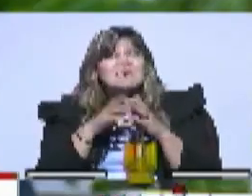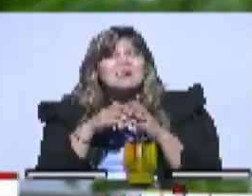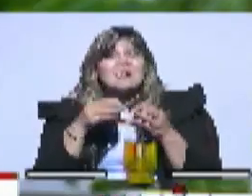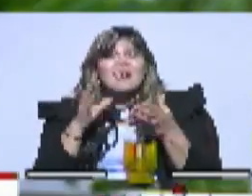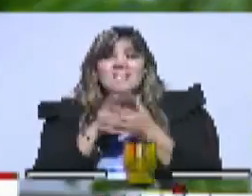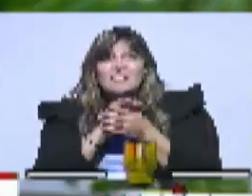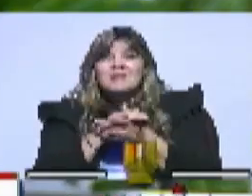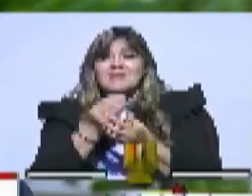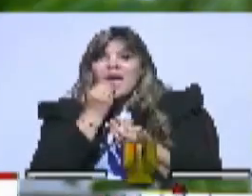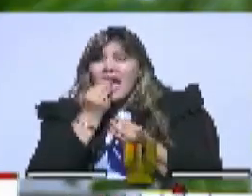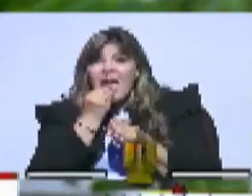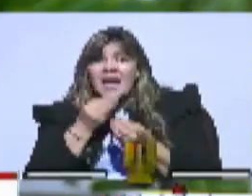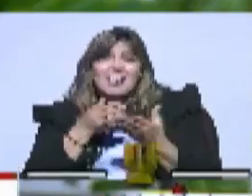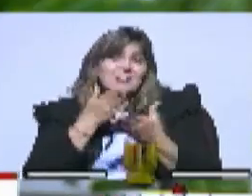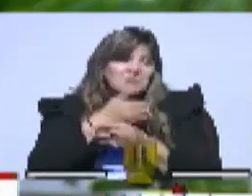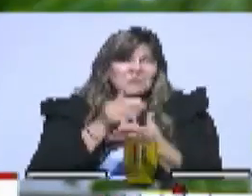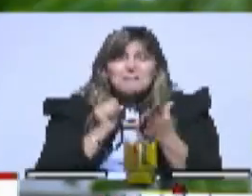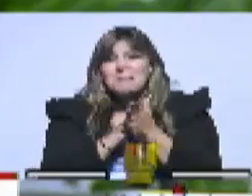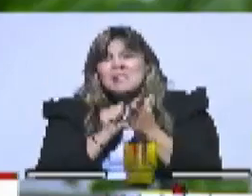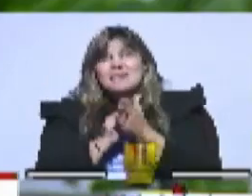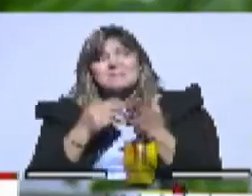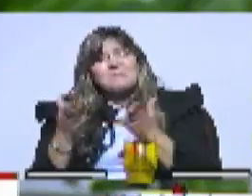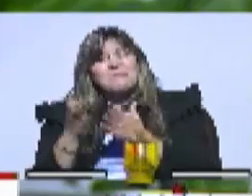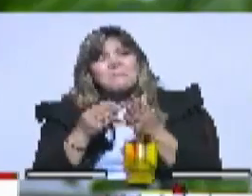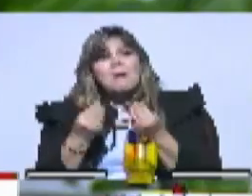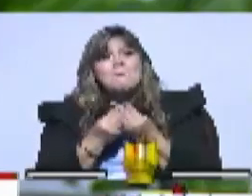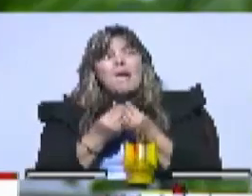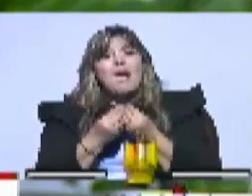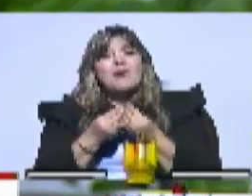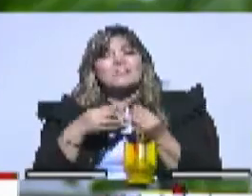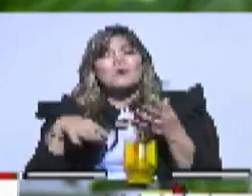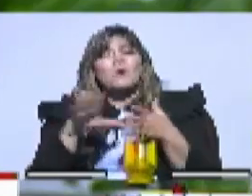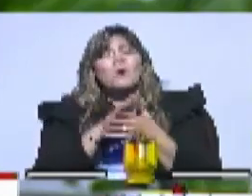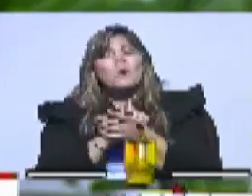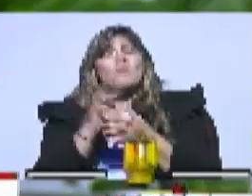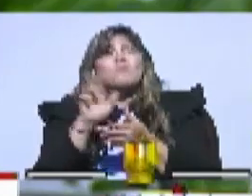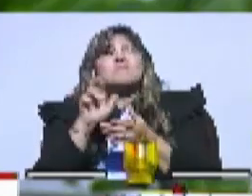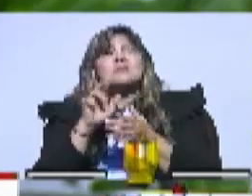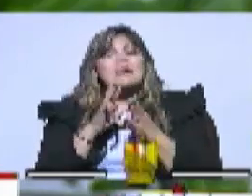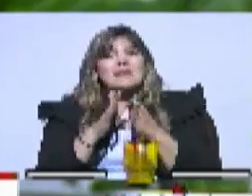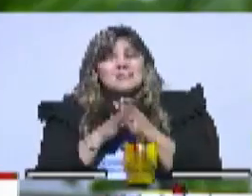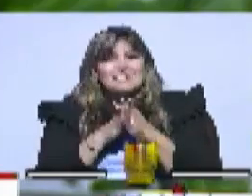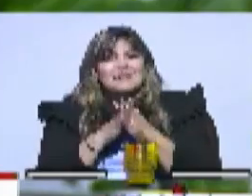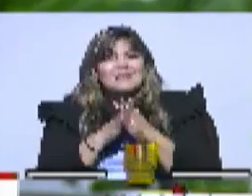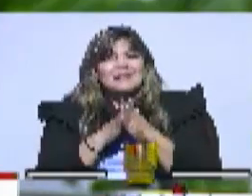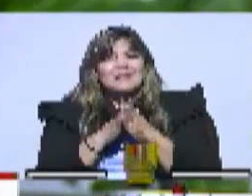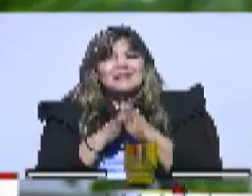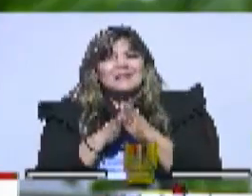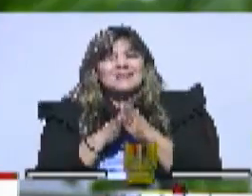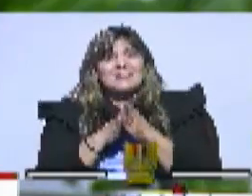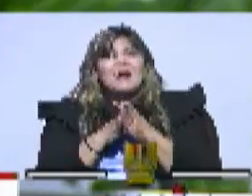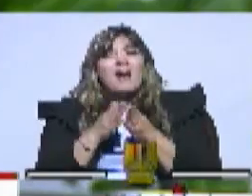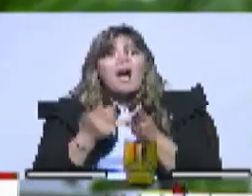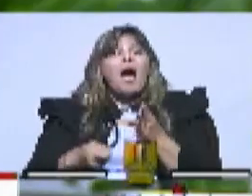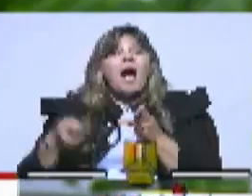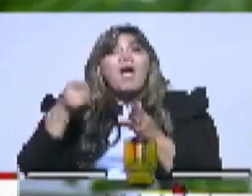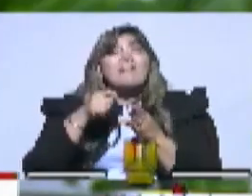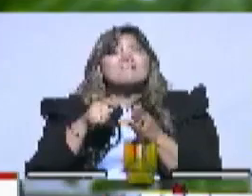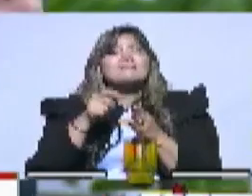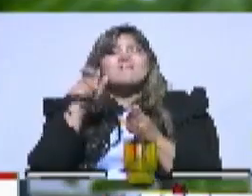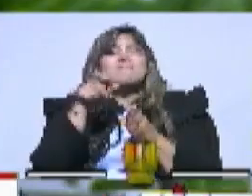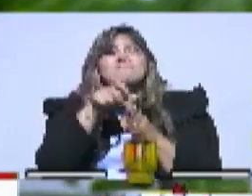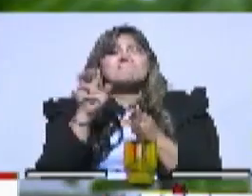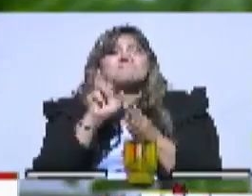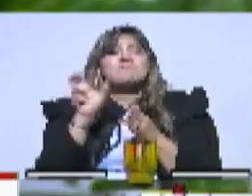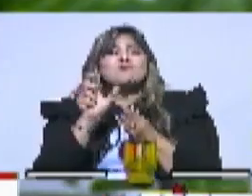واكلي وشربي ودخول بيوت وخروج من بيوت وسفريات مع بعض مسيحيين. واكبر دليل وجود حضرتك والله اكتر من المسلمين. انا مش بقول